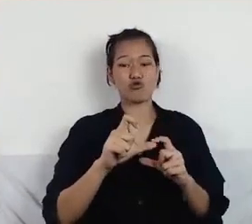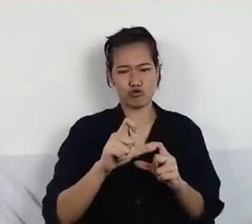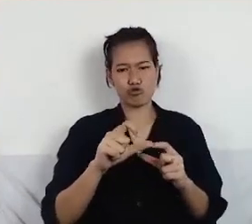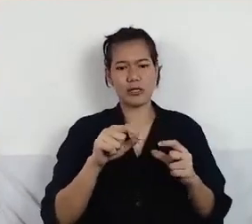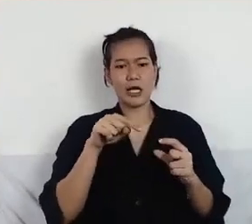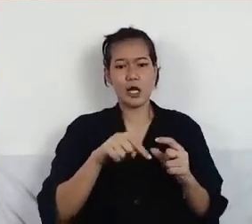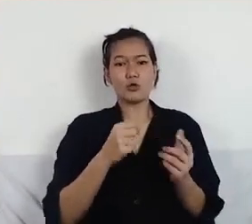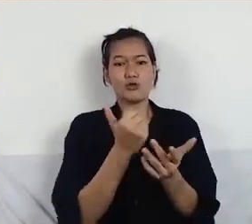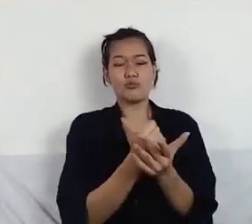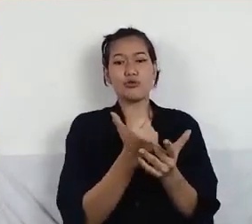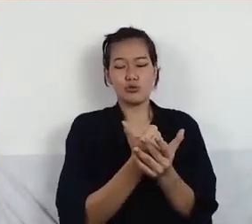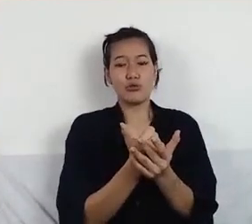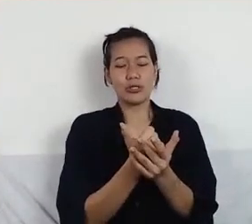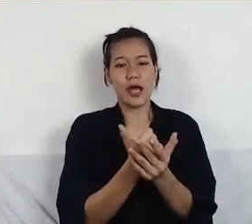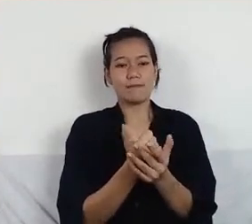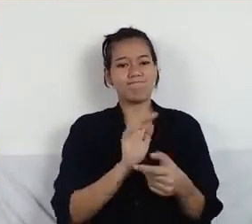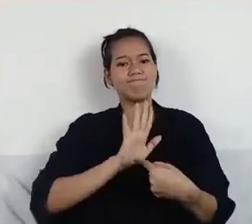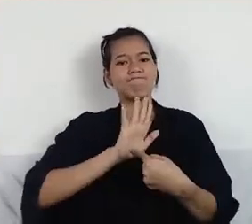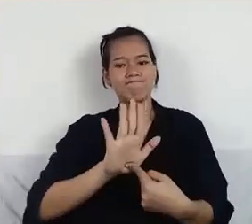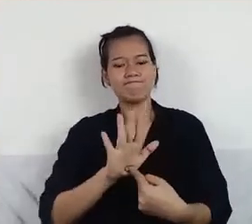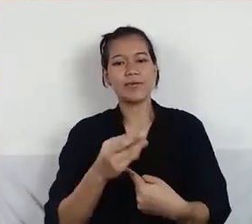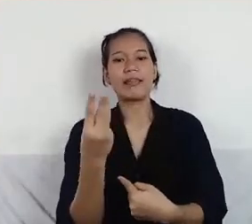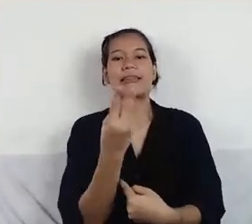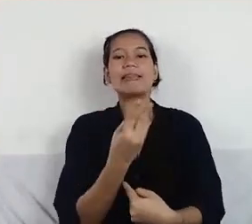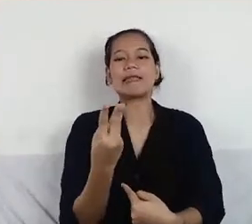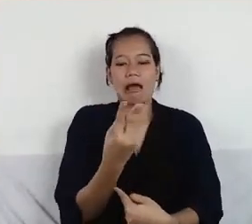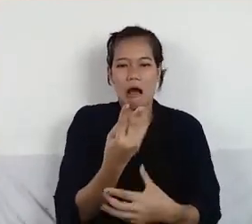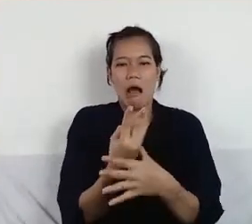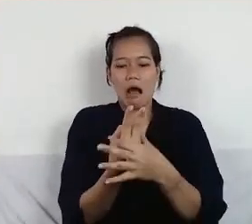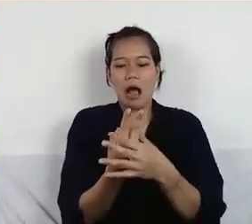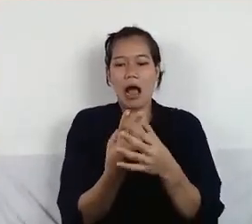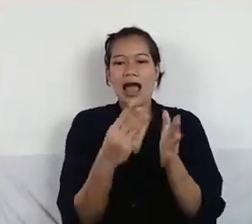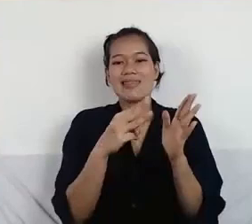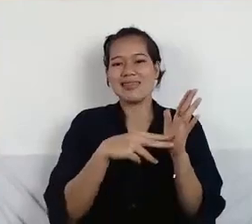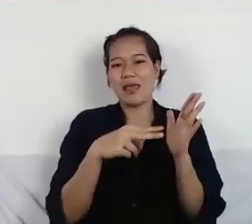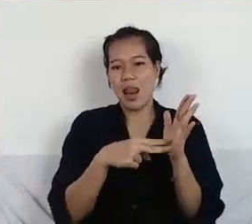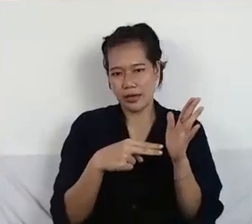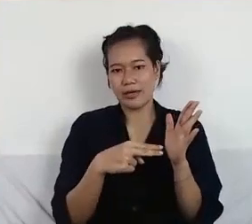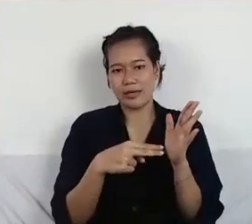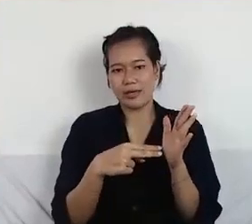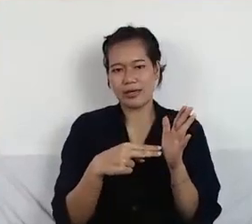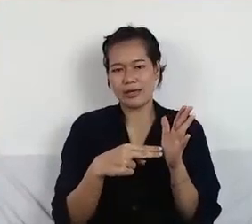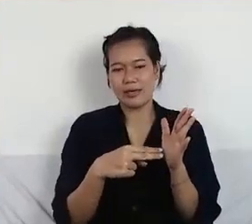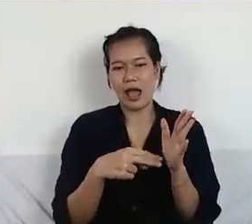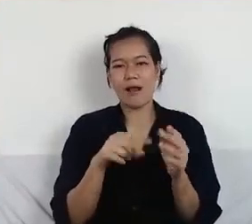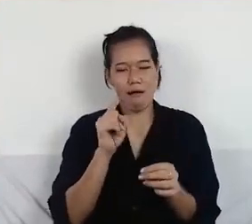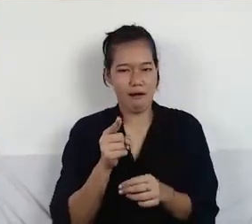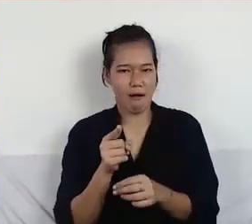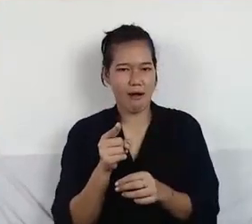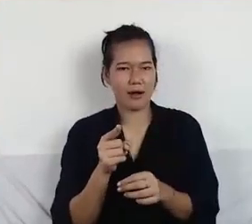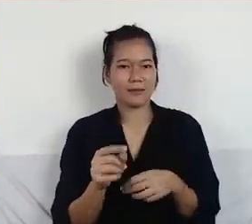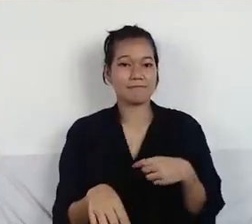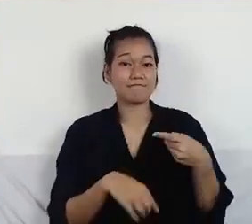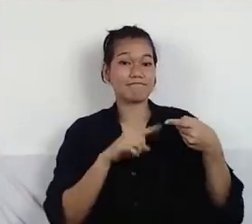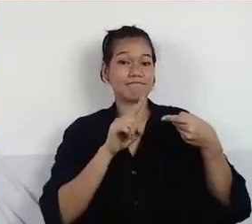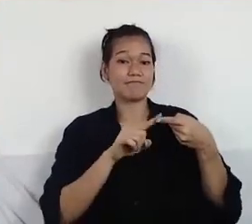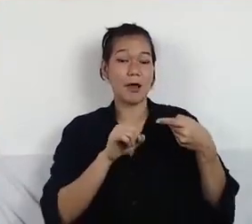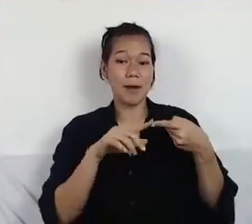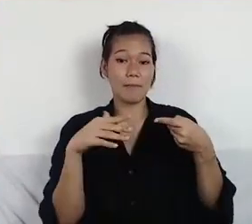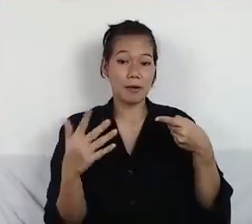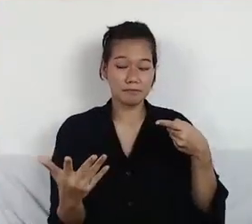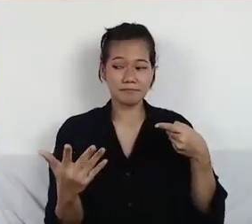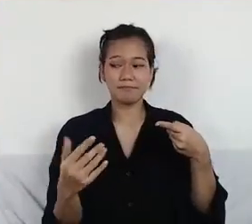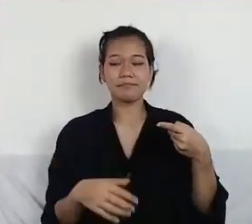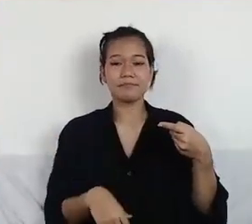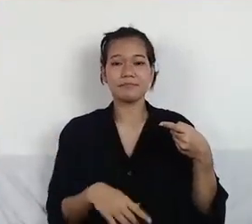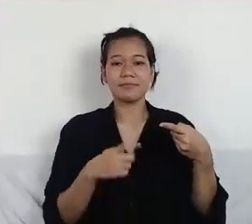filosofi yang muncul dan menjadi dasar dalam pelaksanaan Mapalus ini. Yaitu yang pertama